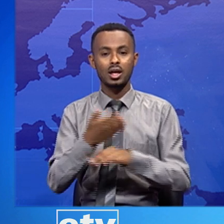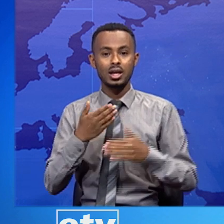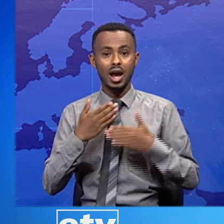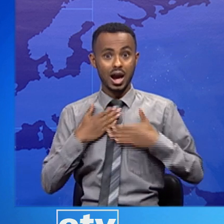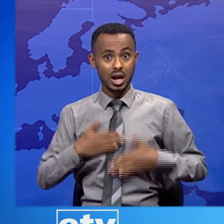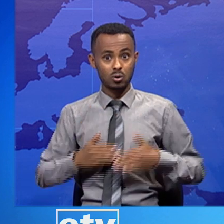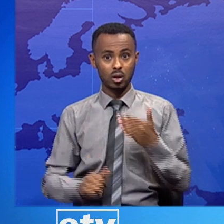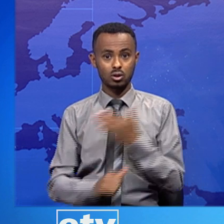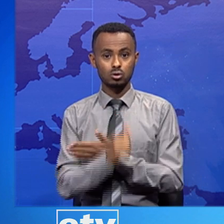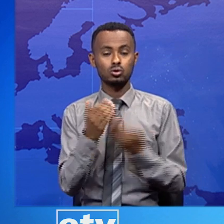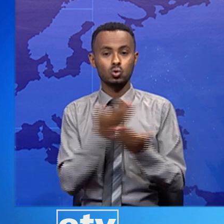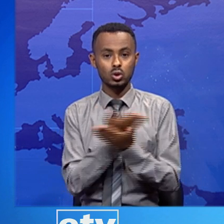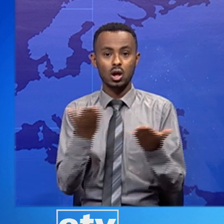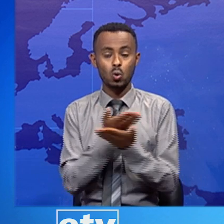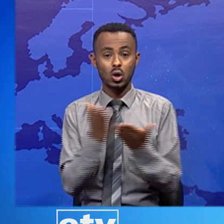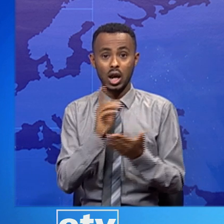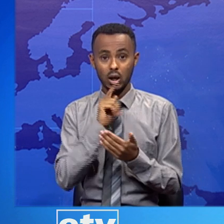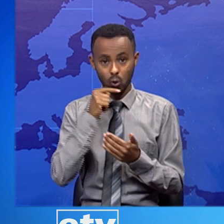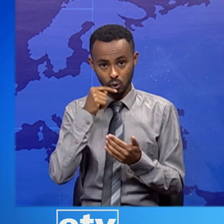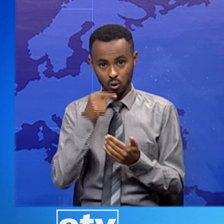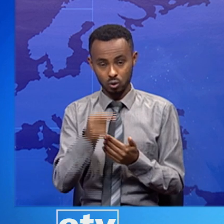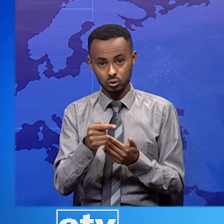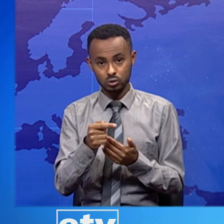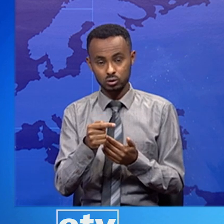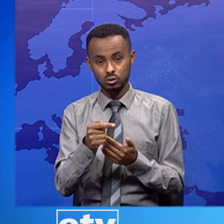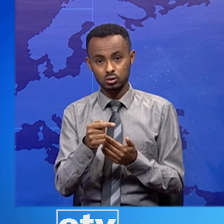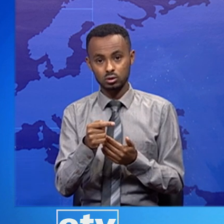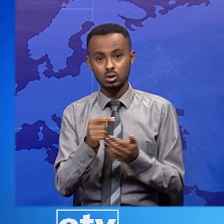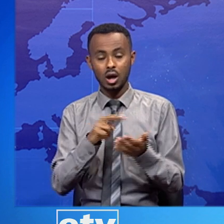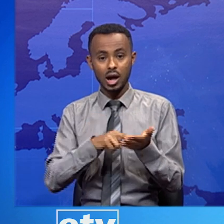ከዚህ በኋላ የአካል ጉዳተኞች ጉዳይ ነው ብሎ